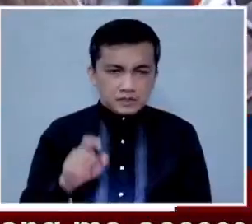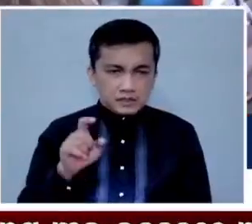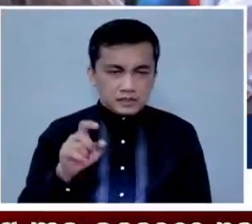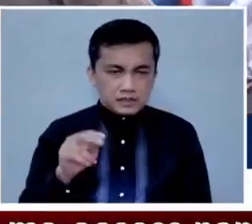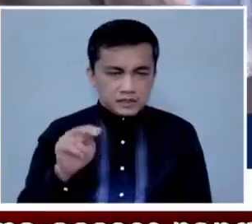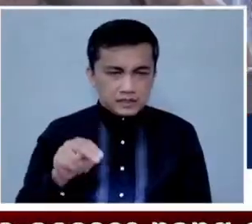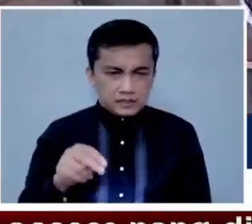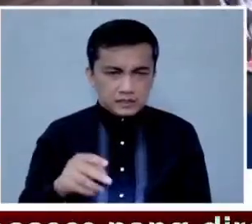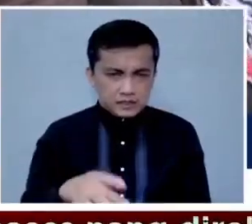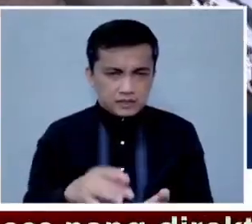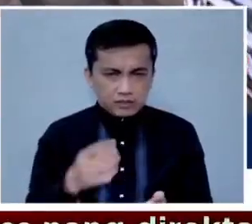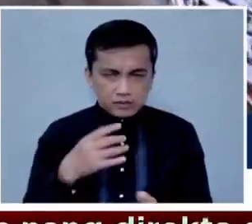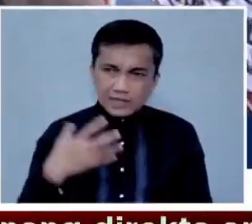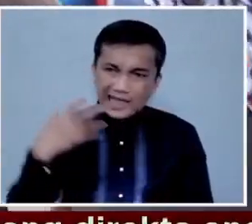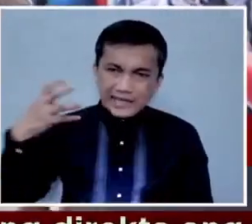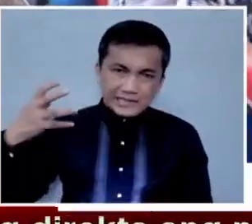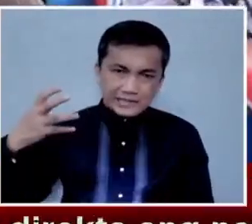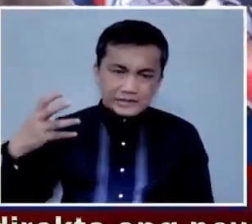kami.